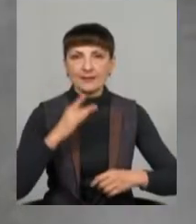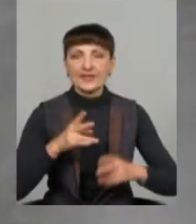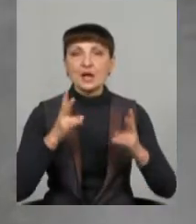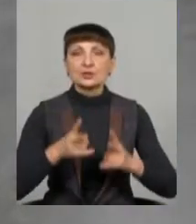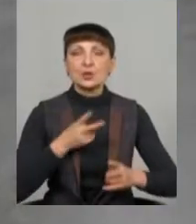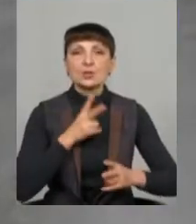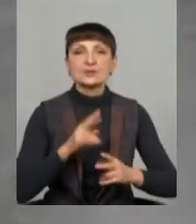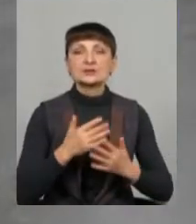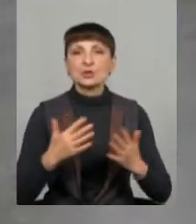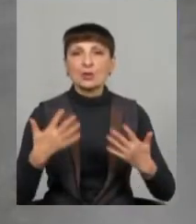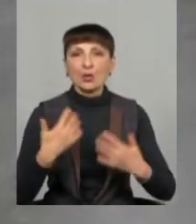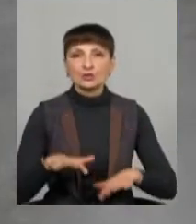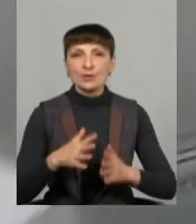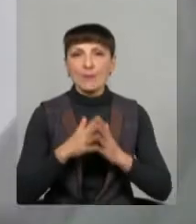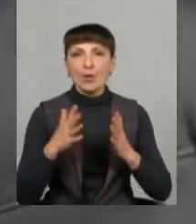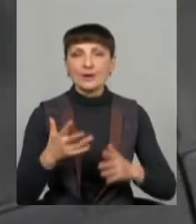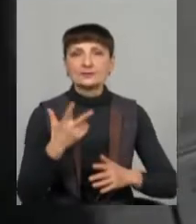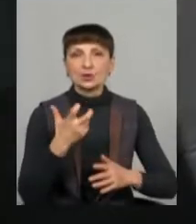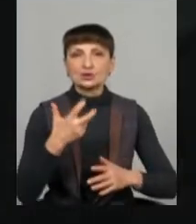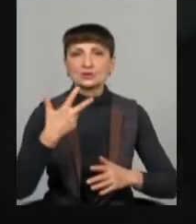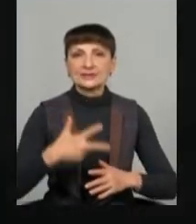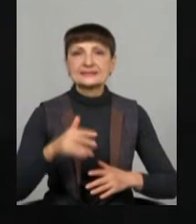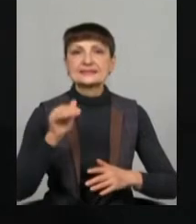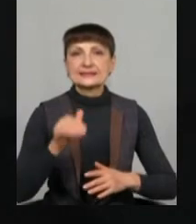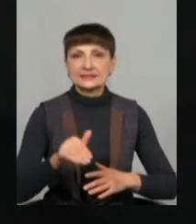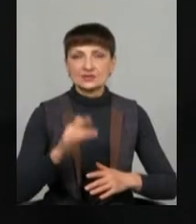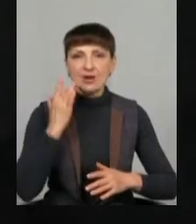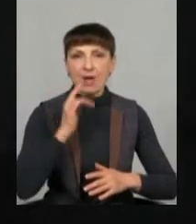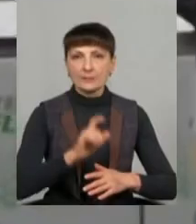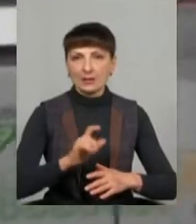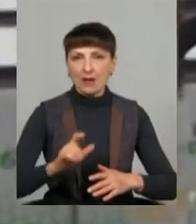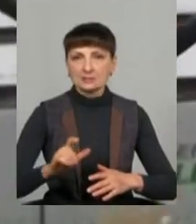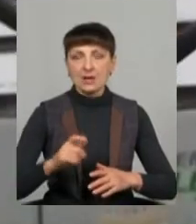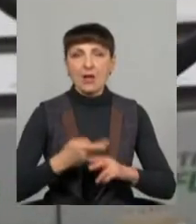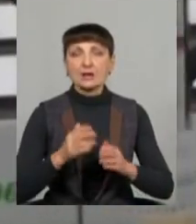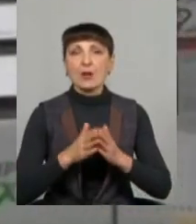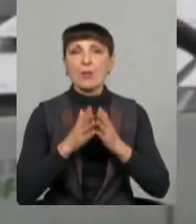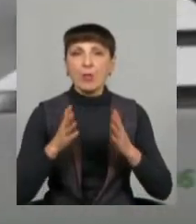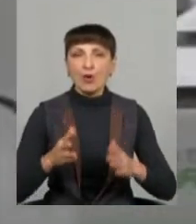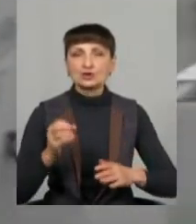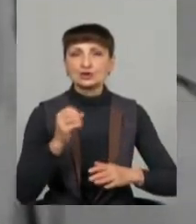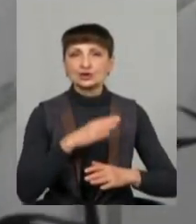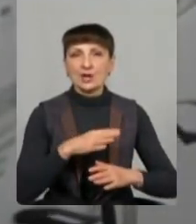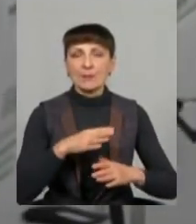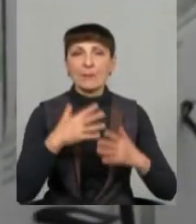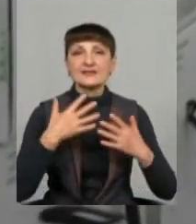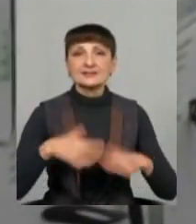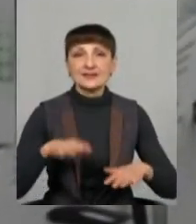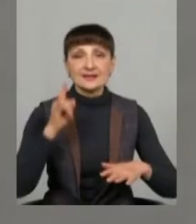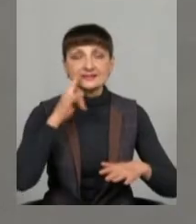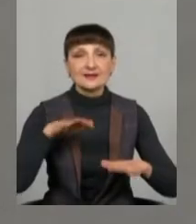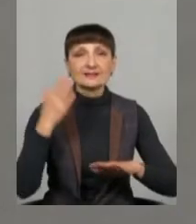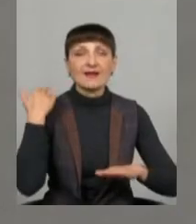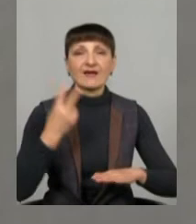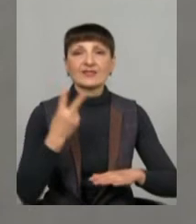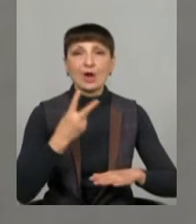Жертвами эпидемии стали более 330 тысяч американцев, что значительно больше, чем потери страны в годы